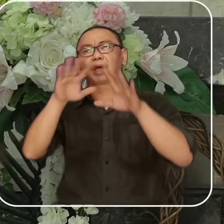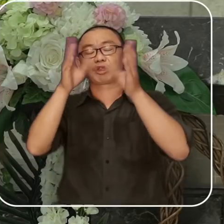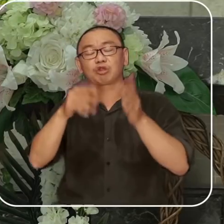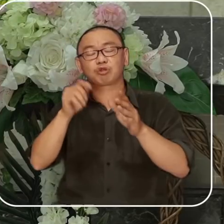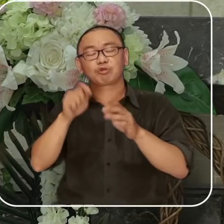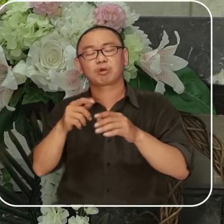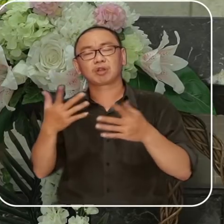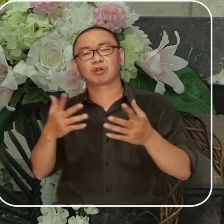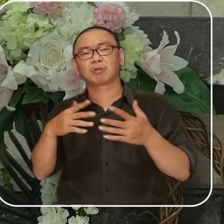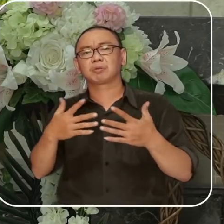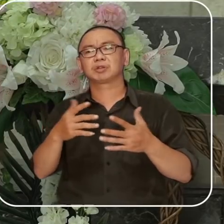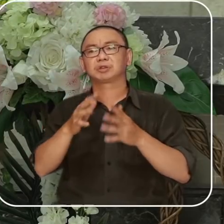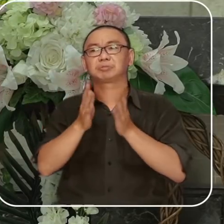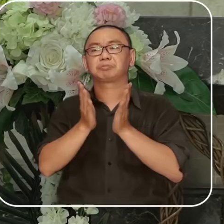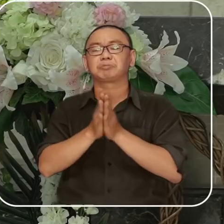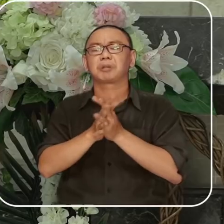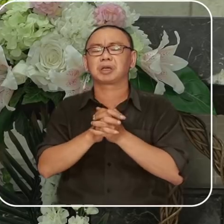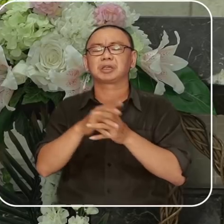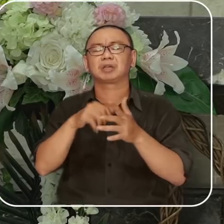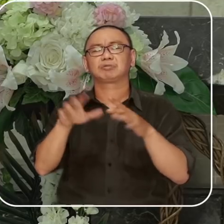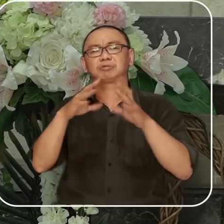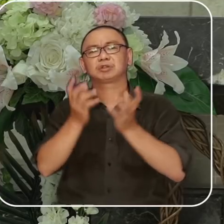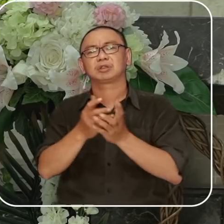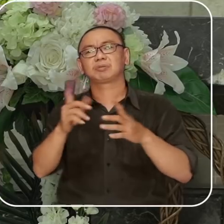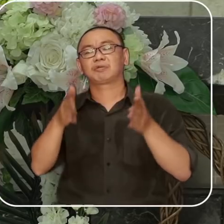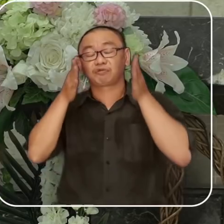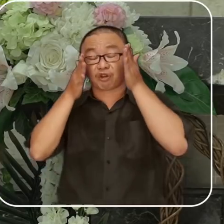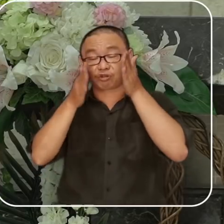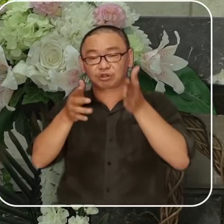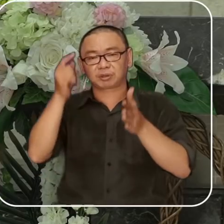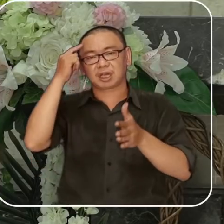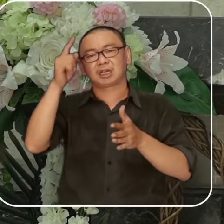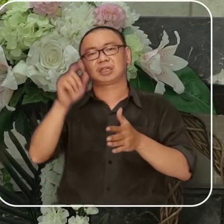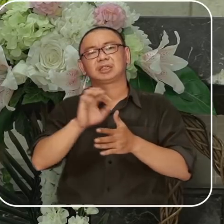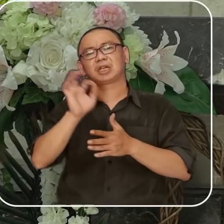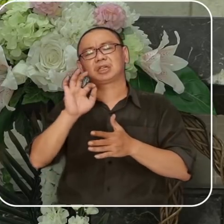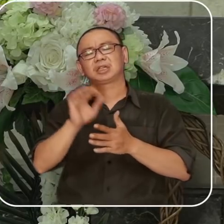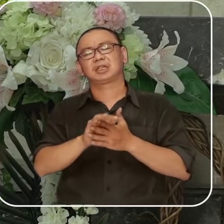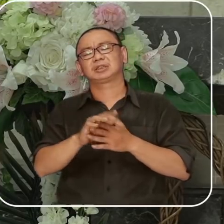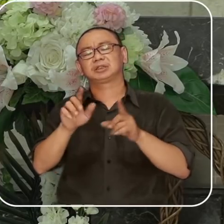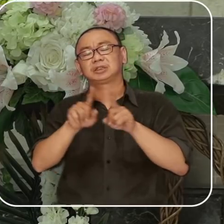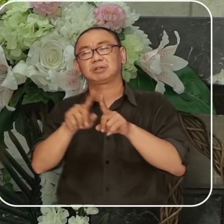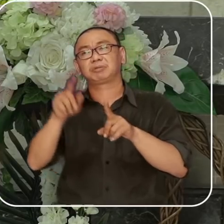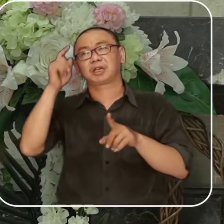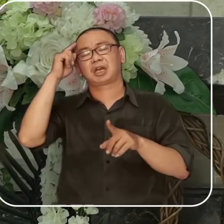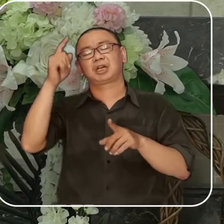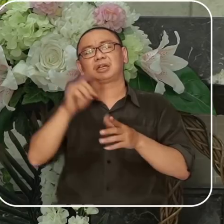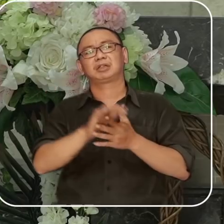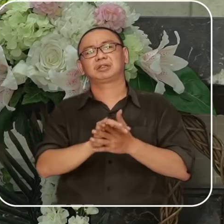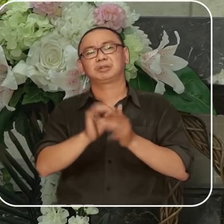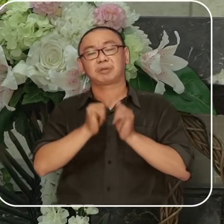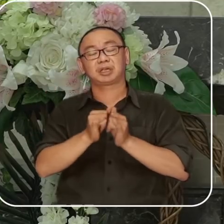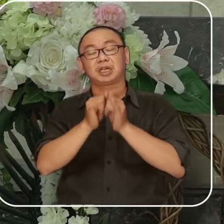dalam dunia ini. Tapi ibadah yang berfokus kepada Allah. Ibadah yang taat dan setia kepada Allah. Ibadah